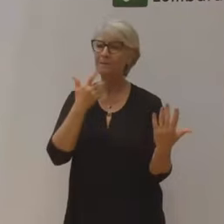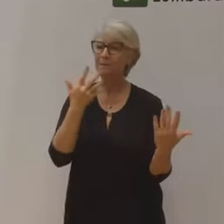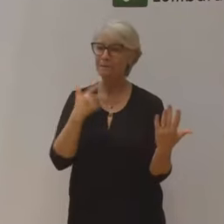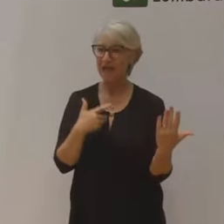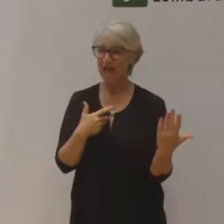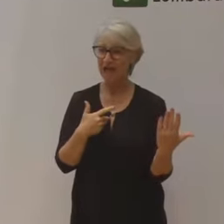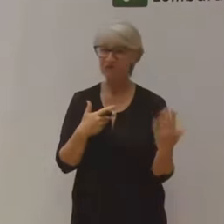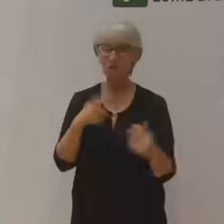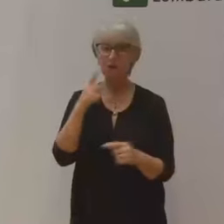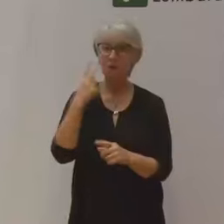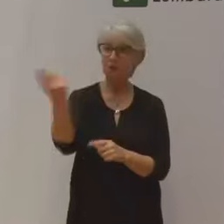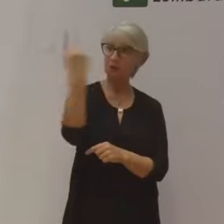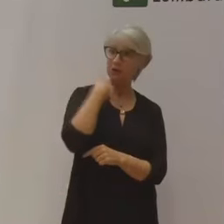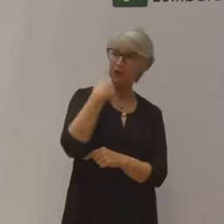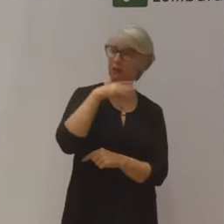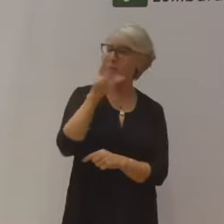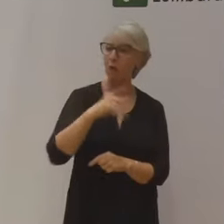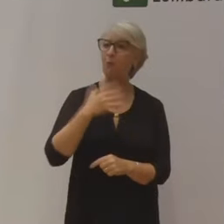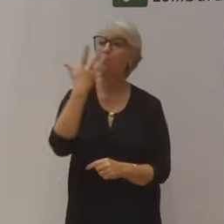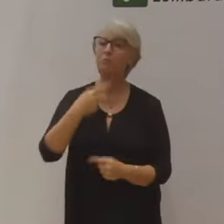quelle che ti dicono gli altri.